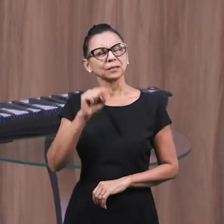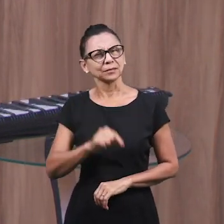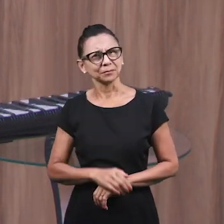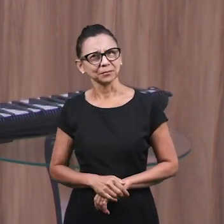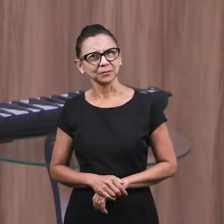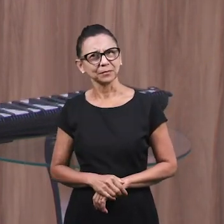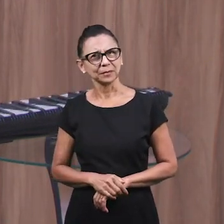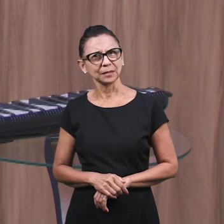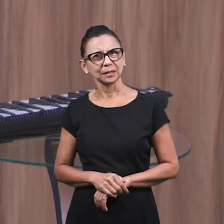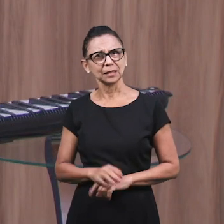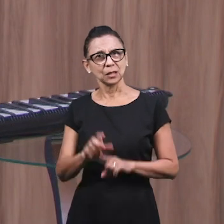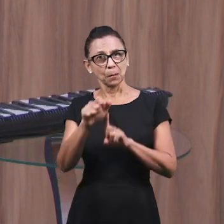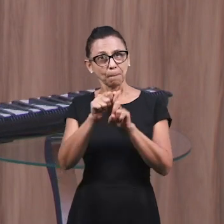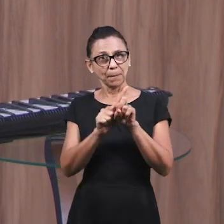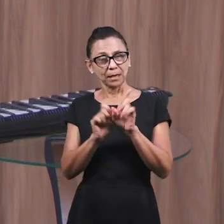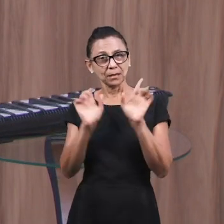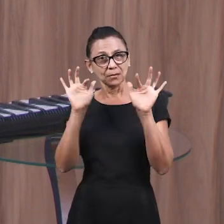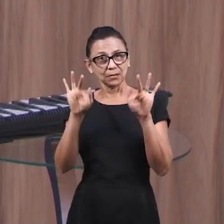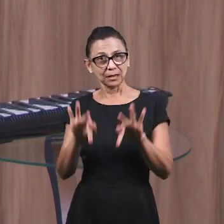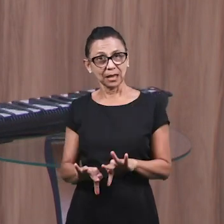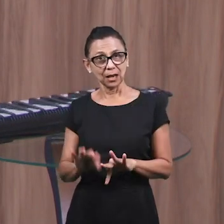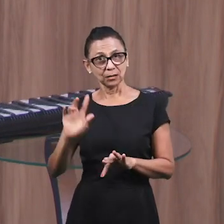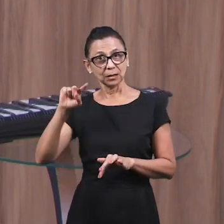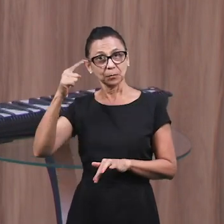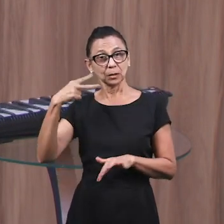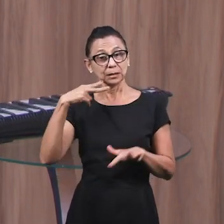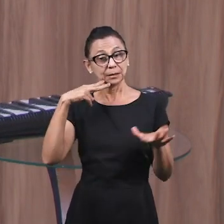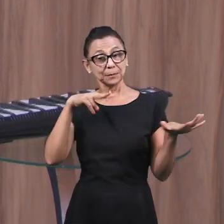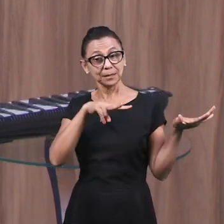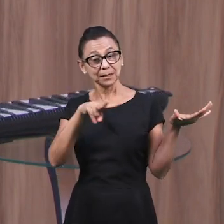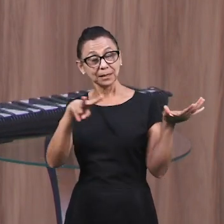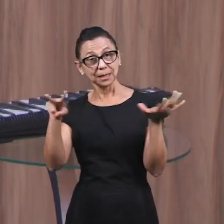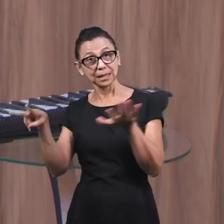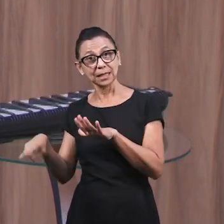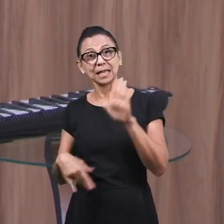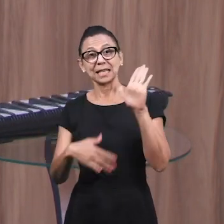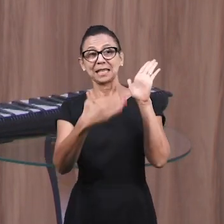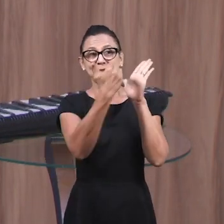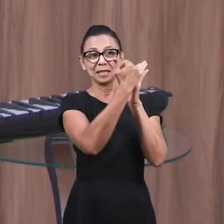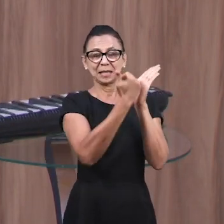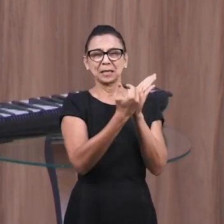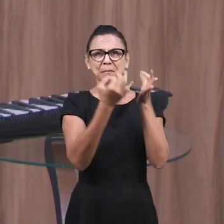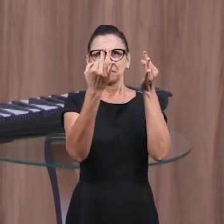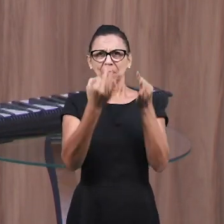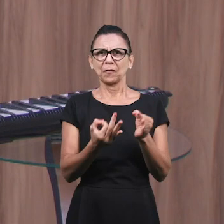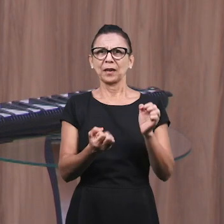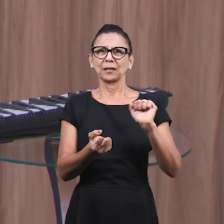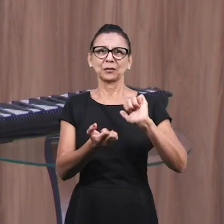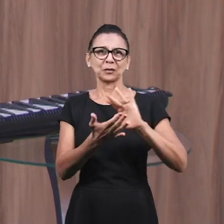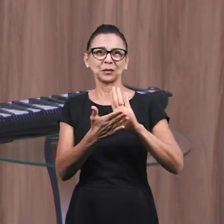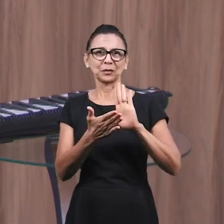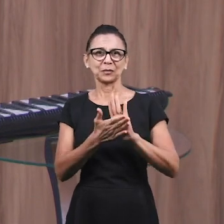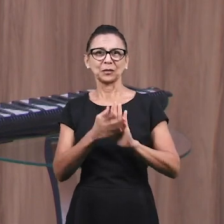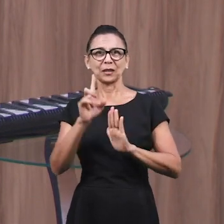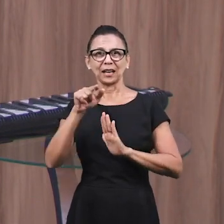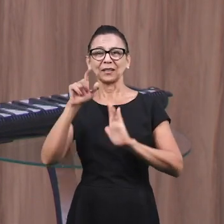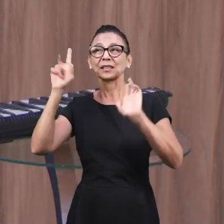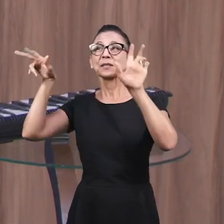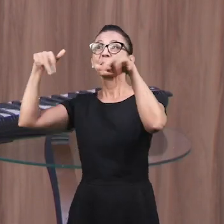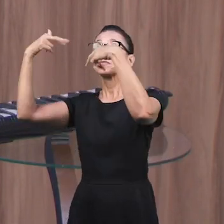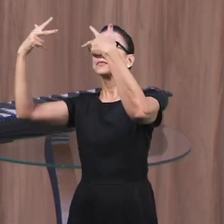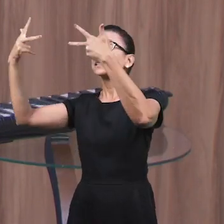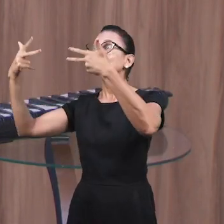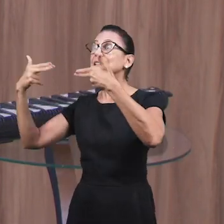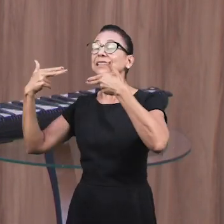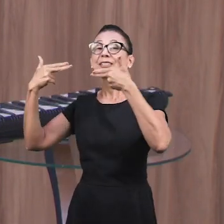подросткам. Вы знали, что сейчас, в конце этого месяца, наша рубрика